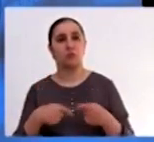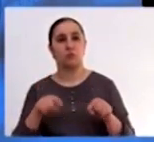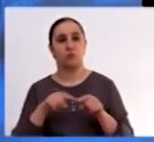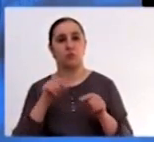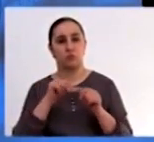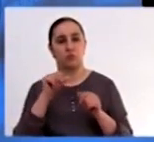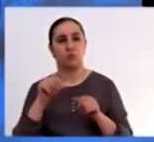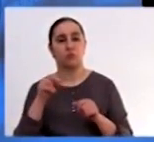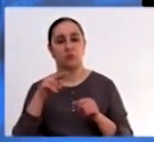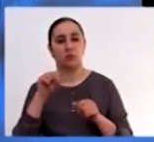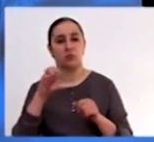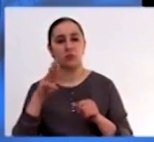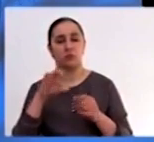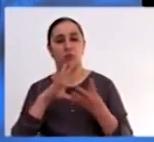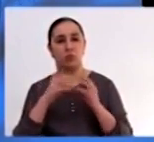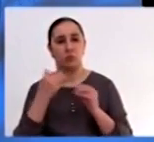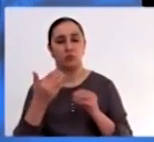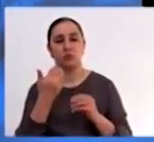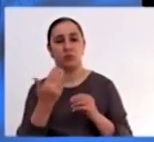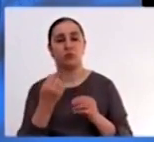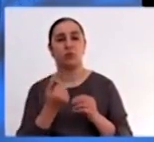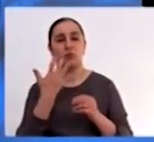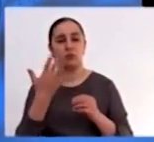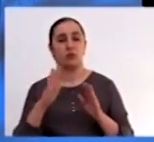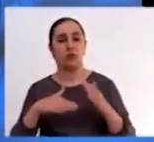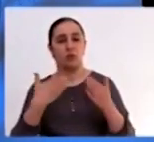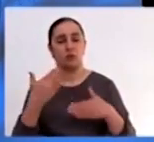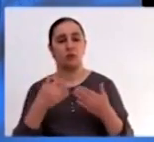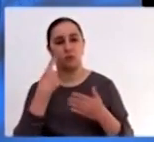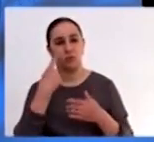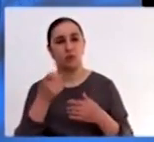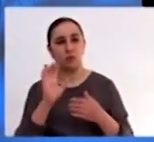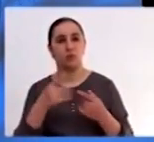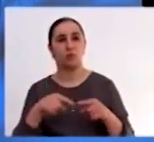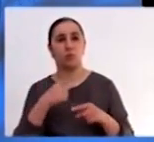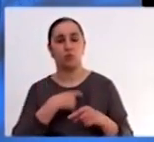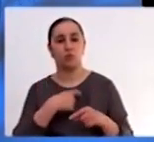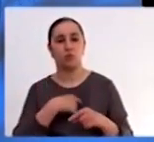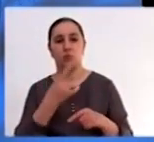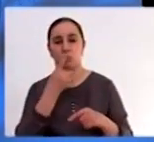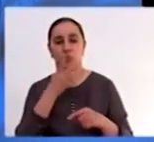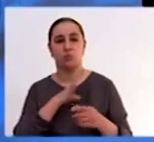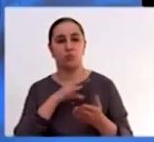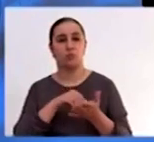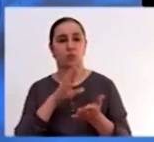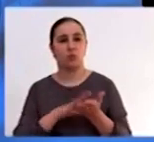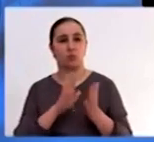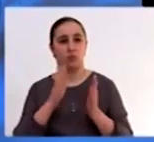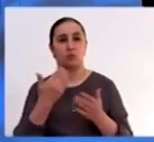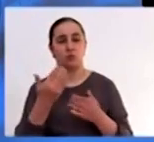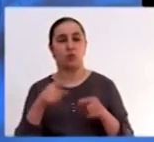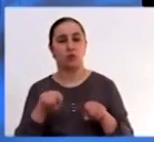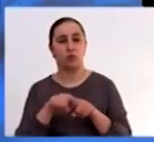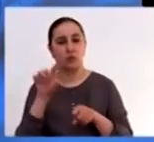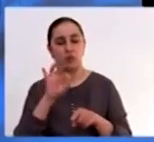Undan tashqari dastur tomonidan ham sizga bir qancha takliflar bildiriladi. O'zingizga yoqqanlarni belgilab olsangiz, o'shalar